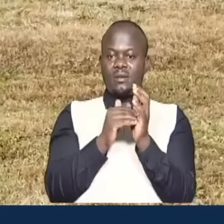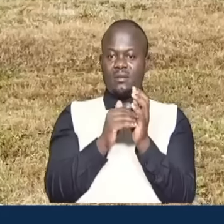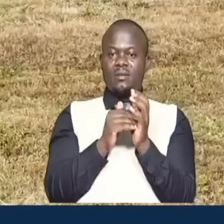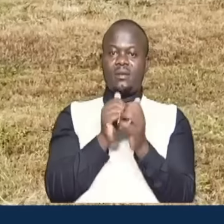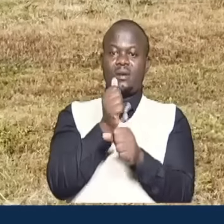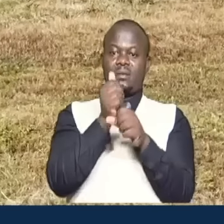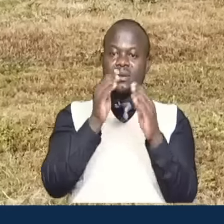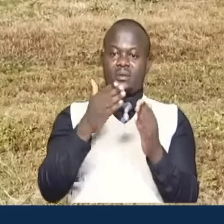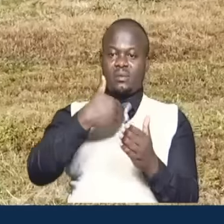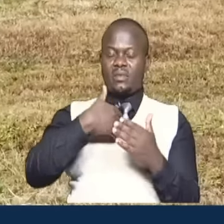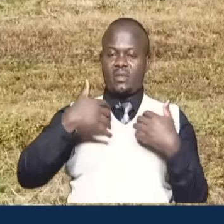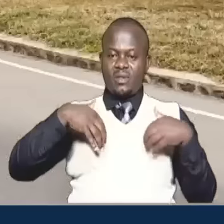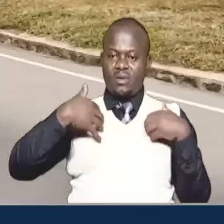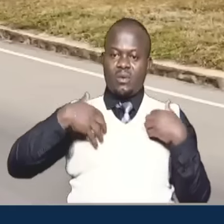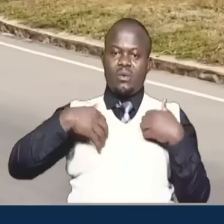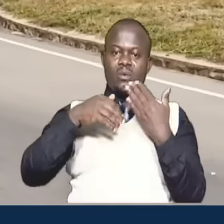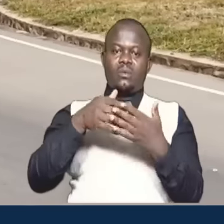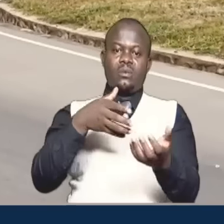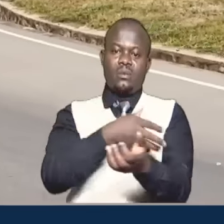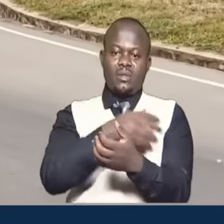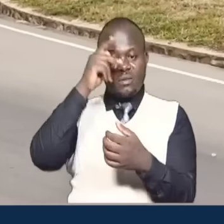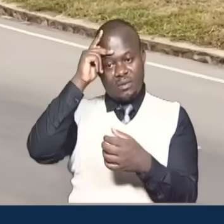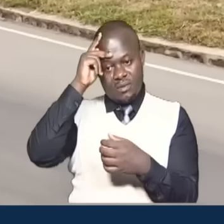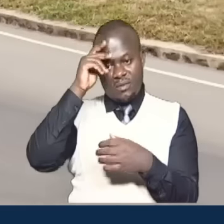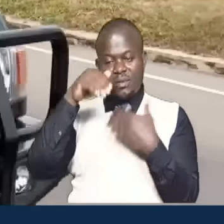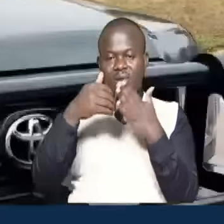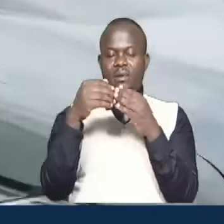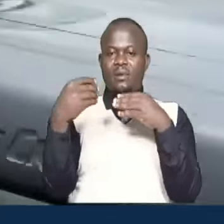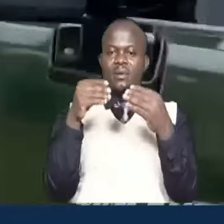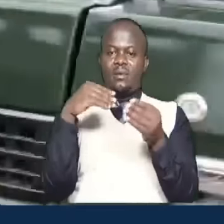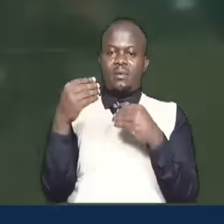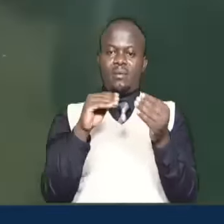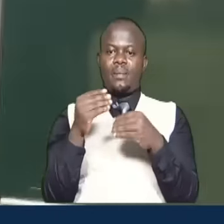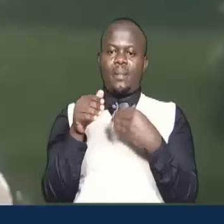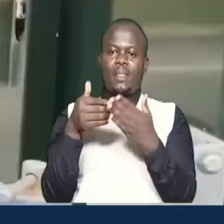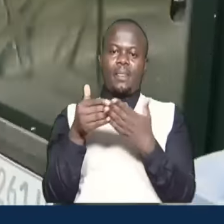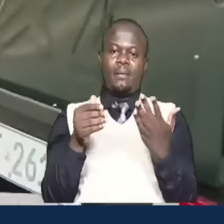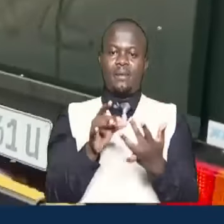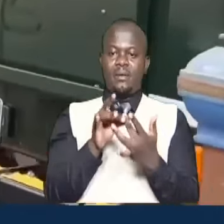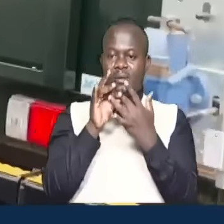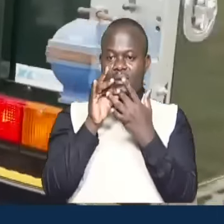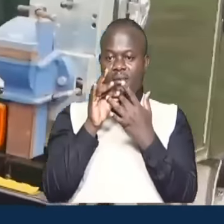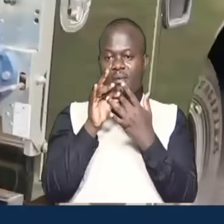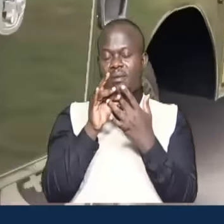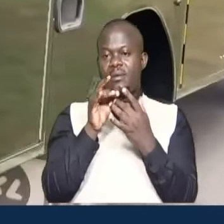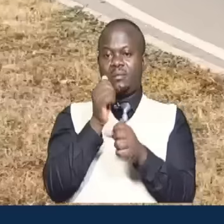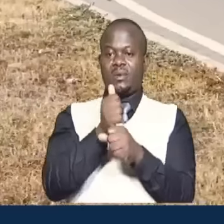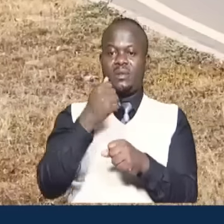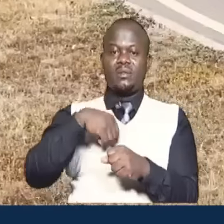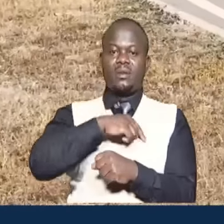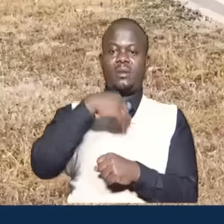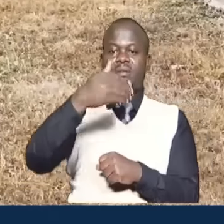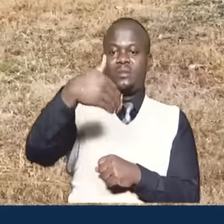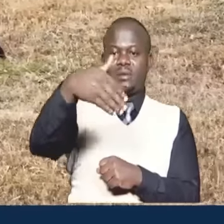abakozi bafite ubushake, ubushobozi, ubumenyi n'ibikoresho byihariye mu kazi kacu ka buri